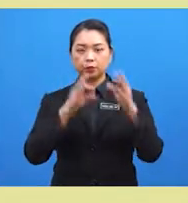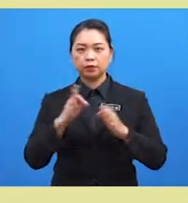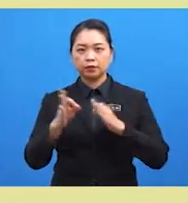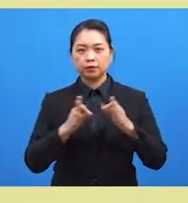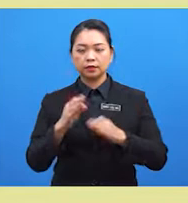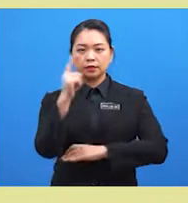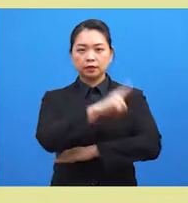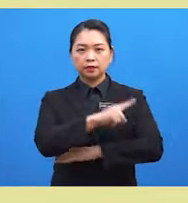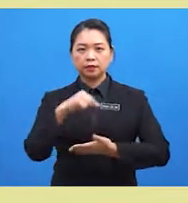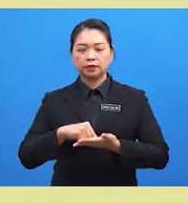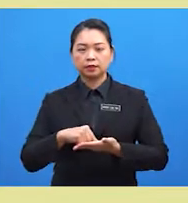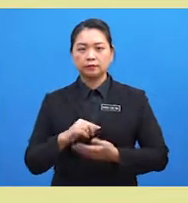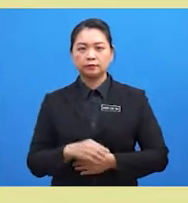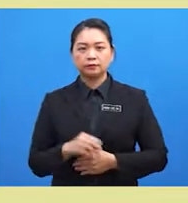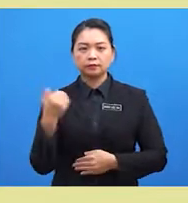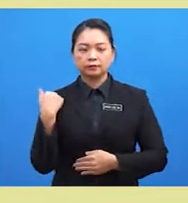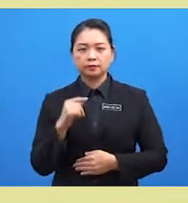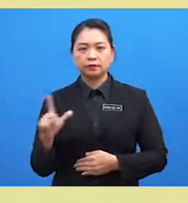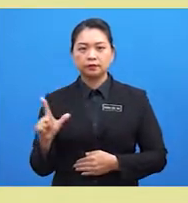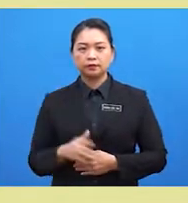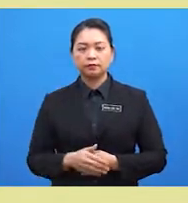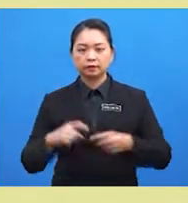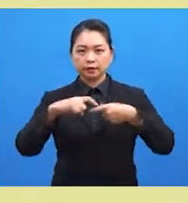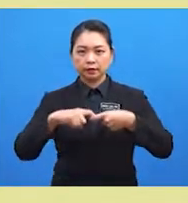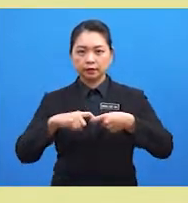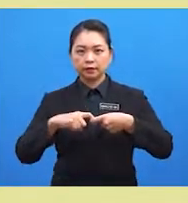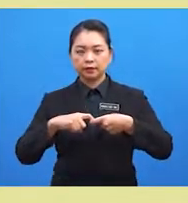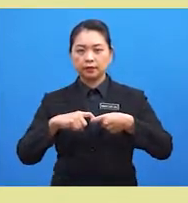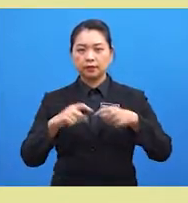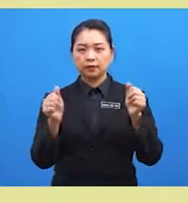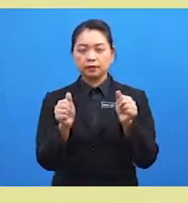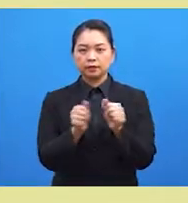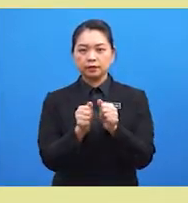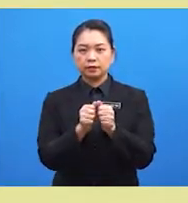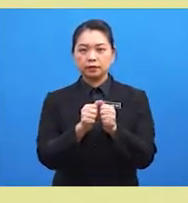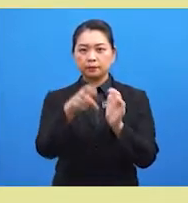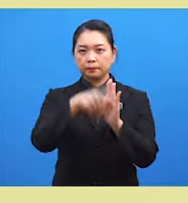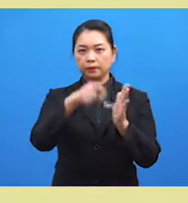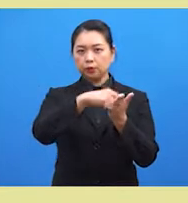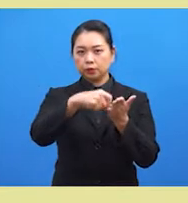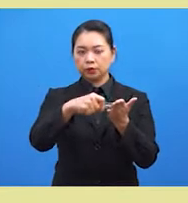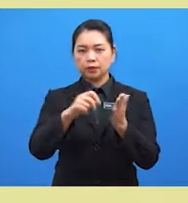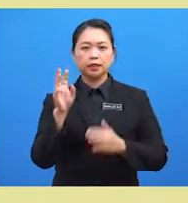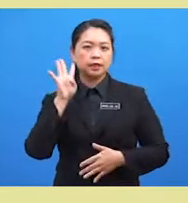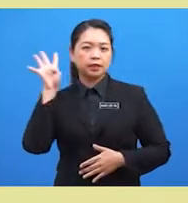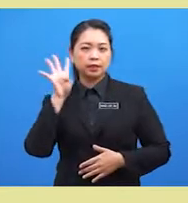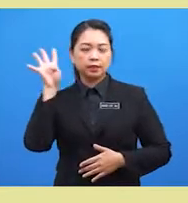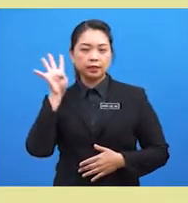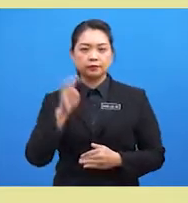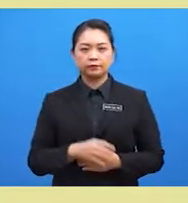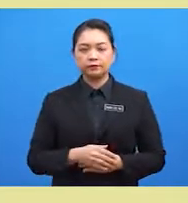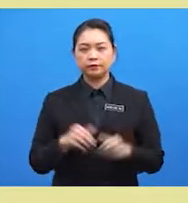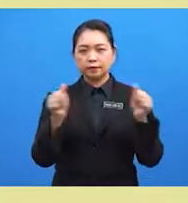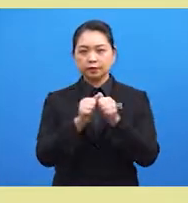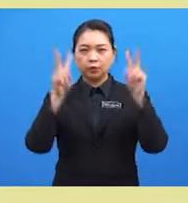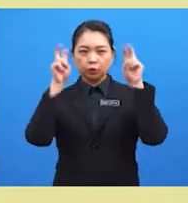terangkan pada kali ini adalah berkaitan penulisan kreatif dengan